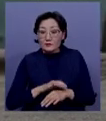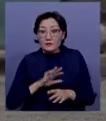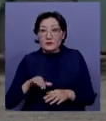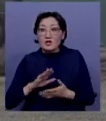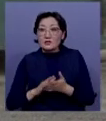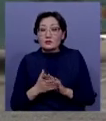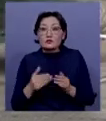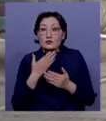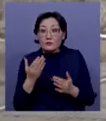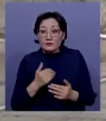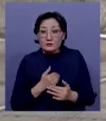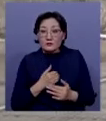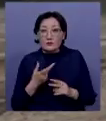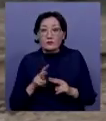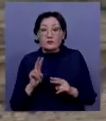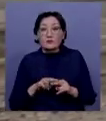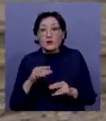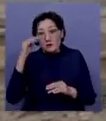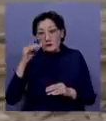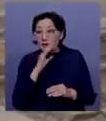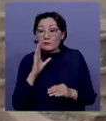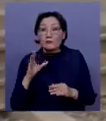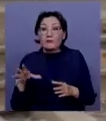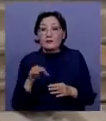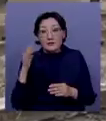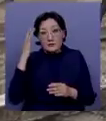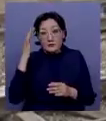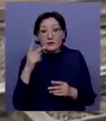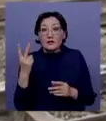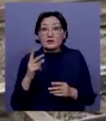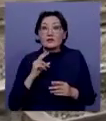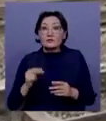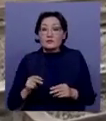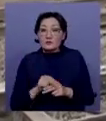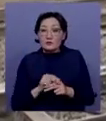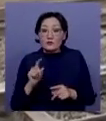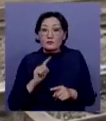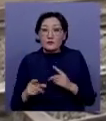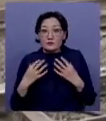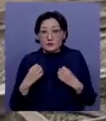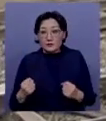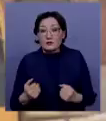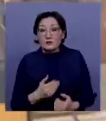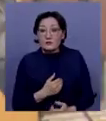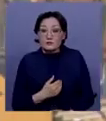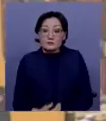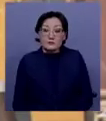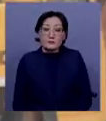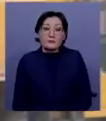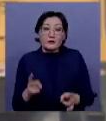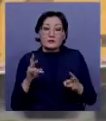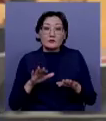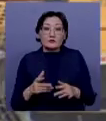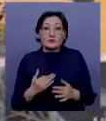хәл сұрамақ. Ал сынаққа мойымай келе жатқан ата-ананың бар арманы қос балапанына ем іздеп, тезірек жазылып кетуін тілеп отыр. Апат болған